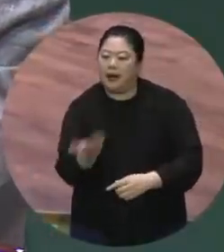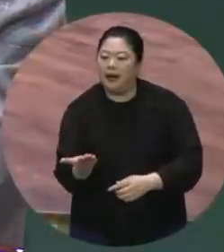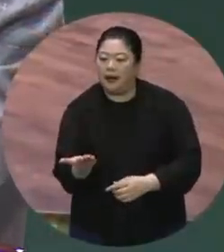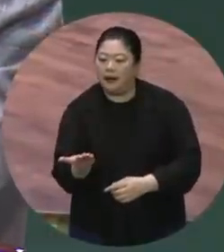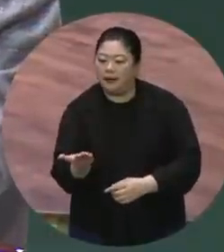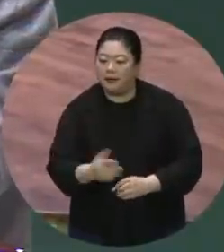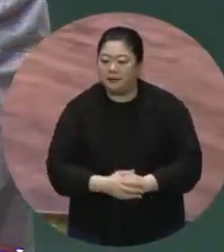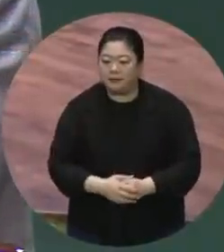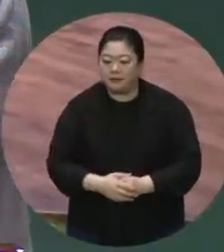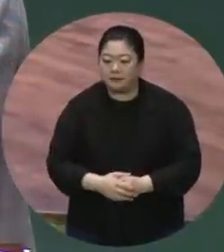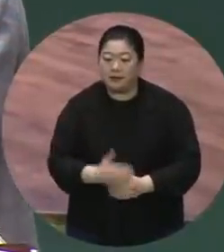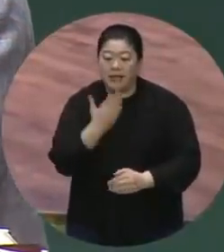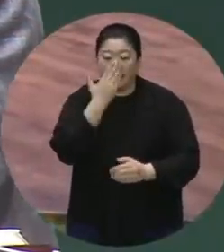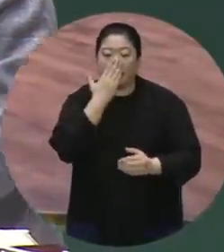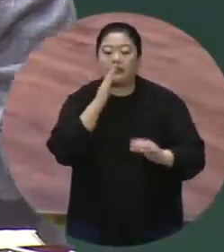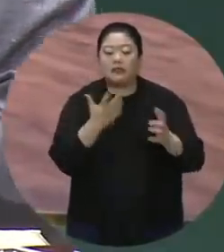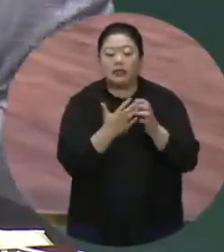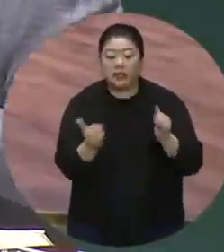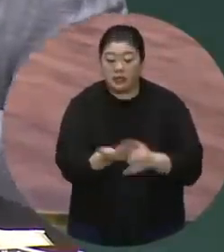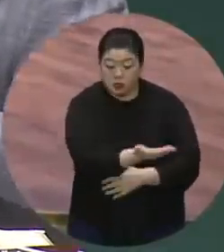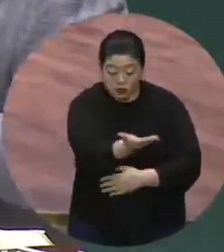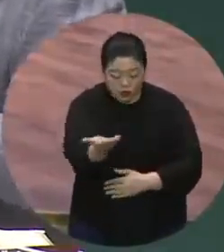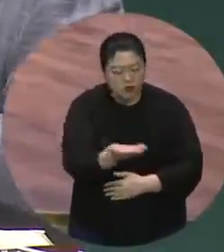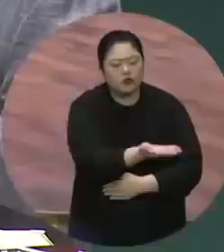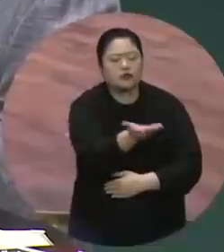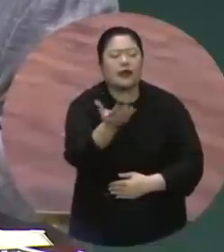이스라엘이여, 너는 행복한 사람이로다.